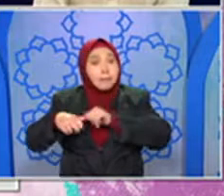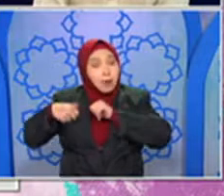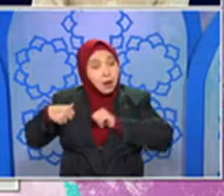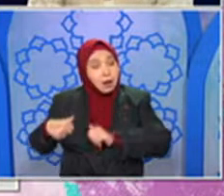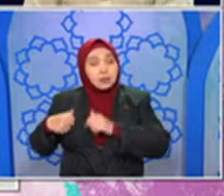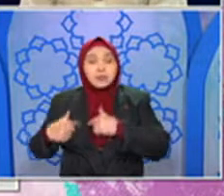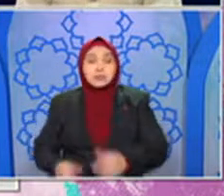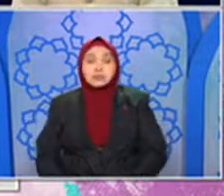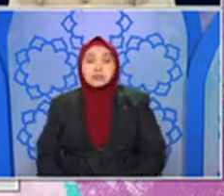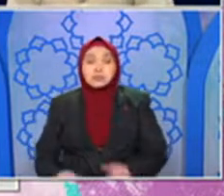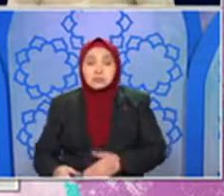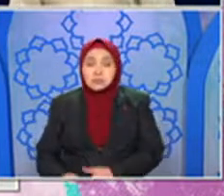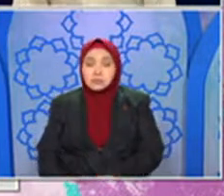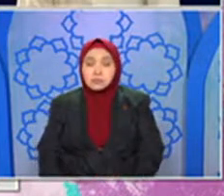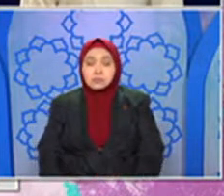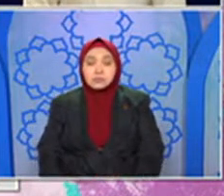المؤمنين